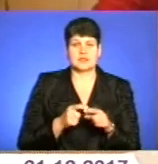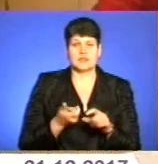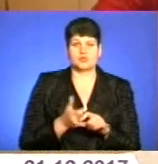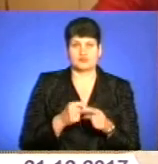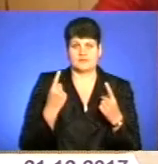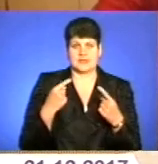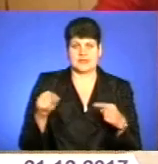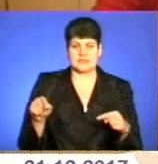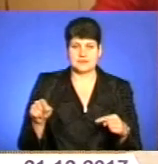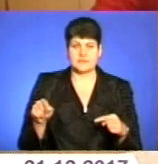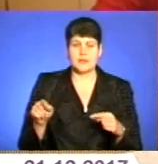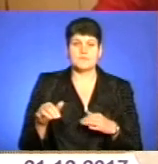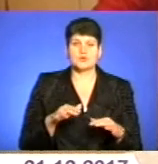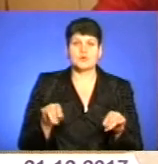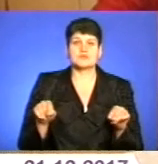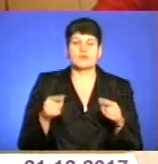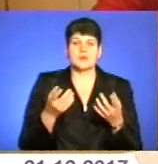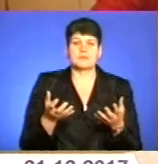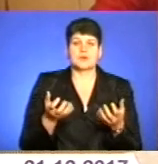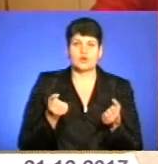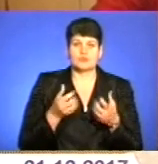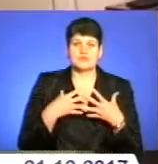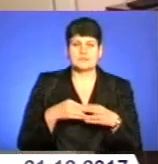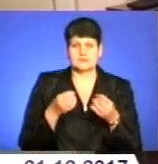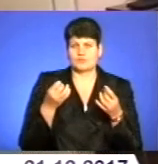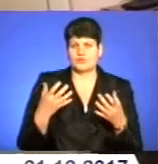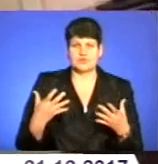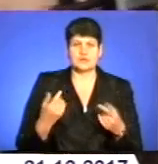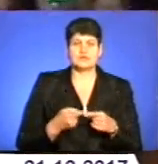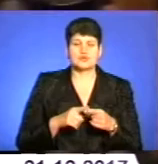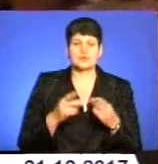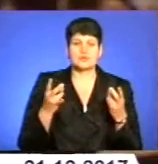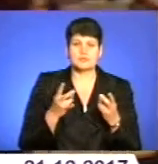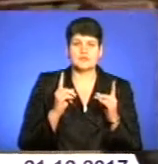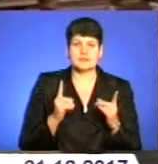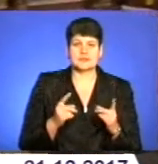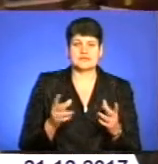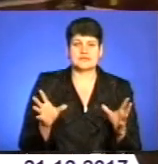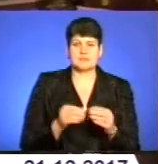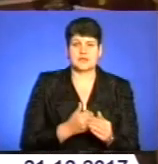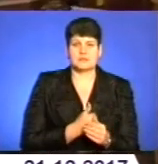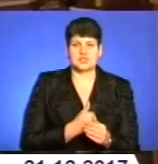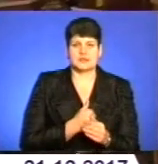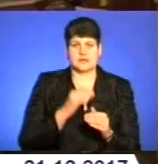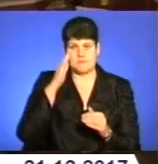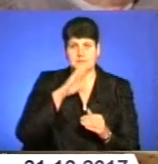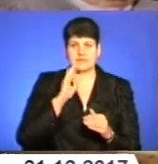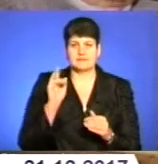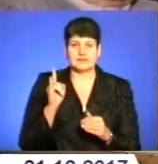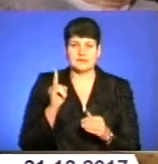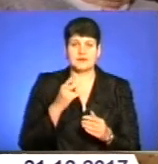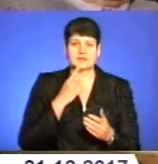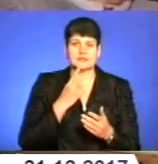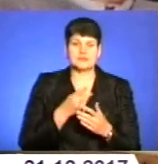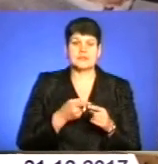різниця. Процедура створення прийомної сім'ї нині спрощена. Для цього необхідне лише спільне бажання батьків і дитини. Проте, зважившись